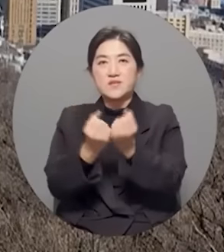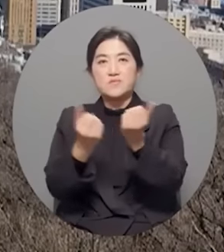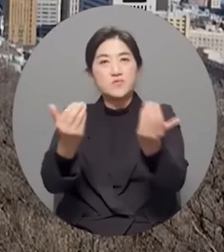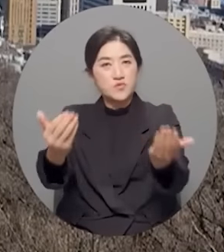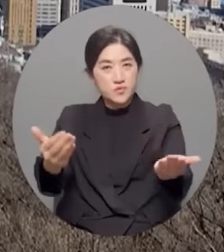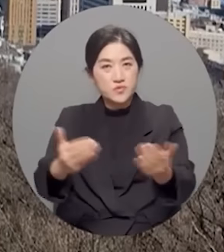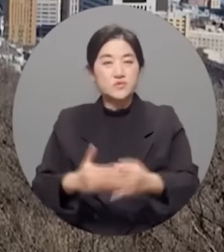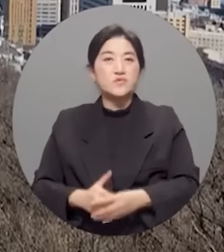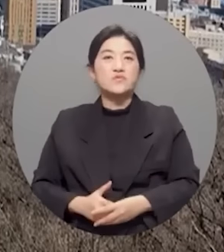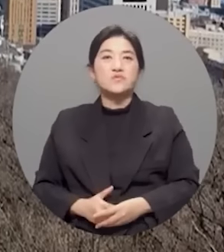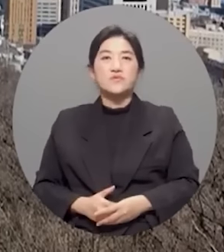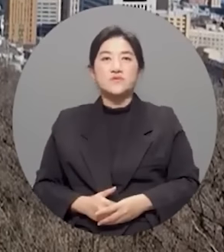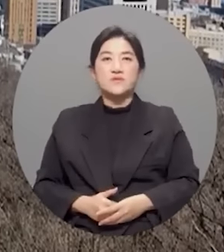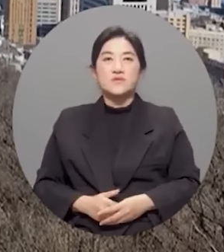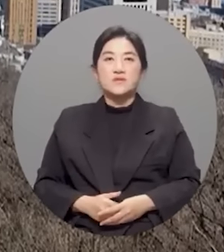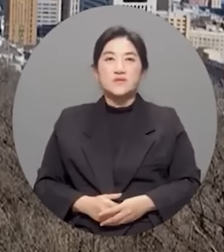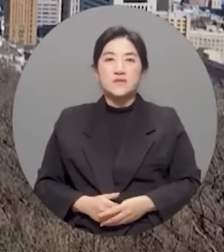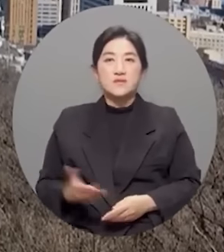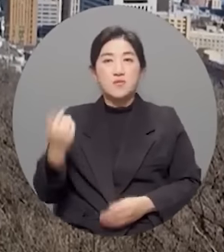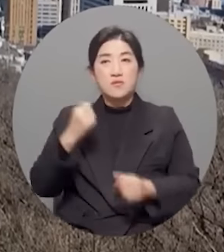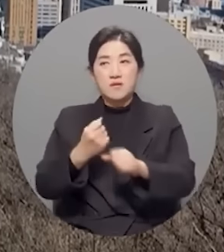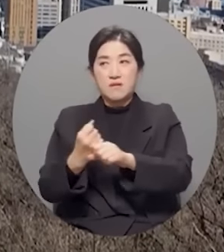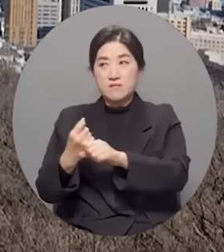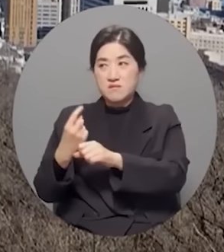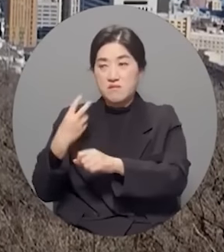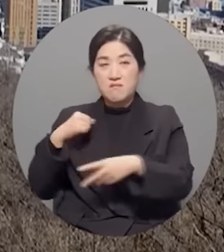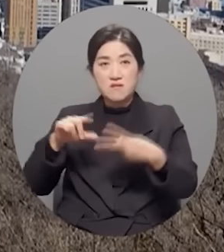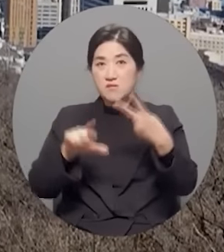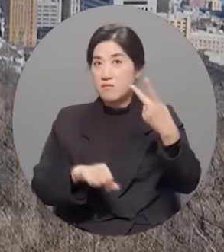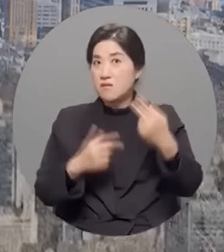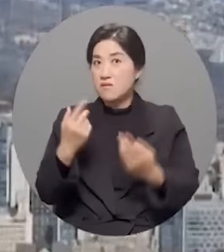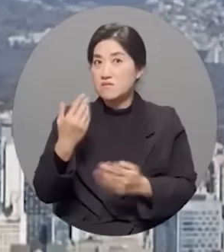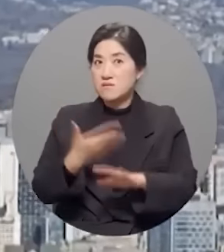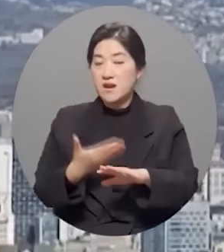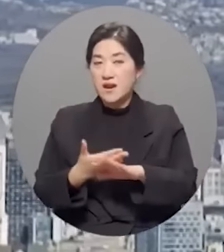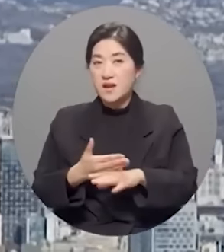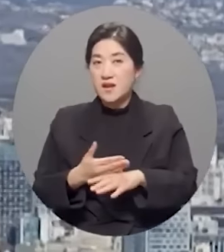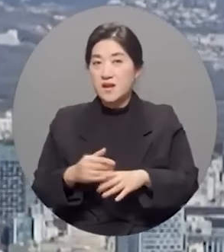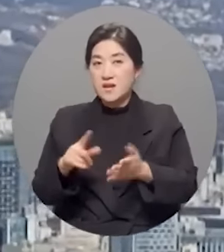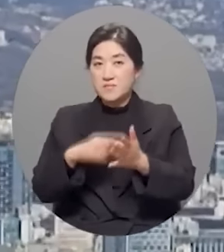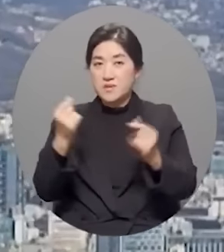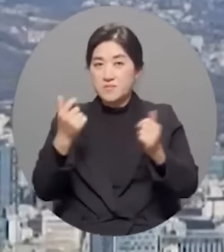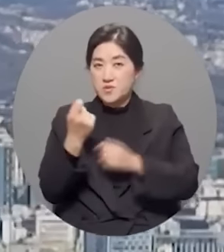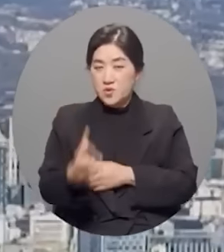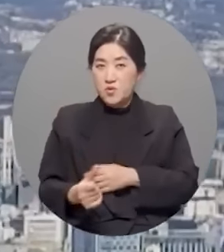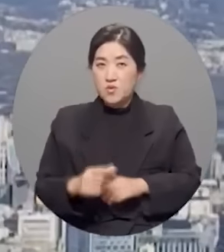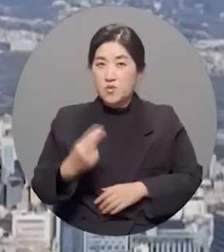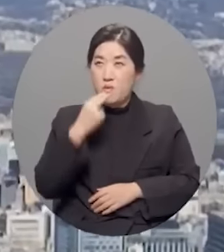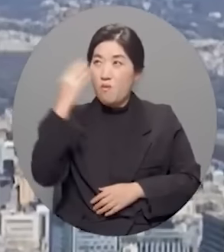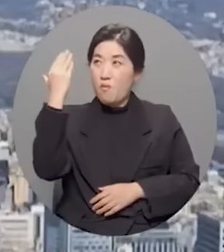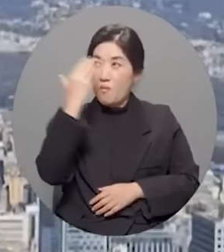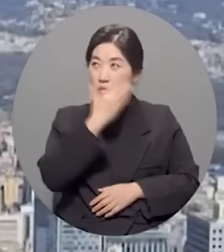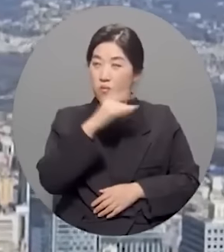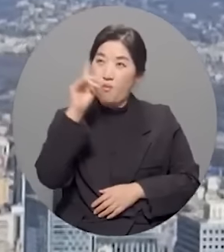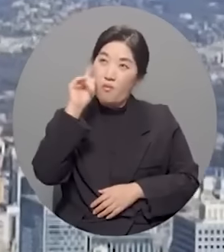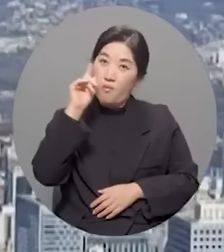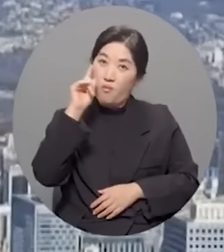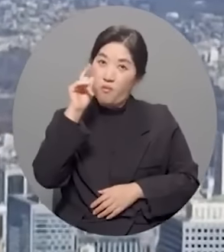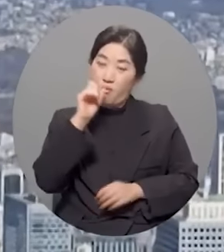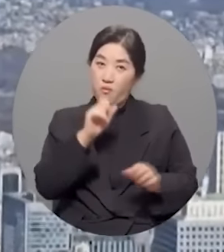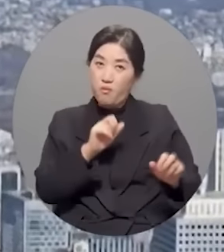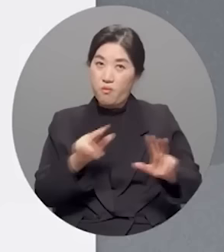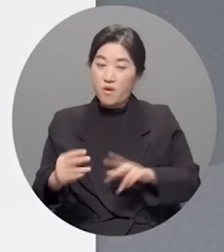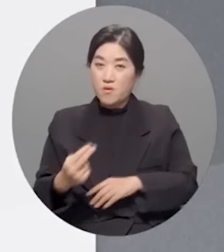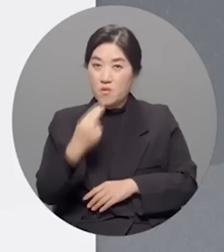전해드립니다 연느 2월과 달리 미세먼지가 접고 공기질이 깨끗한 날이 계속된다 싶더니 실시간으로